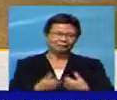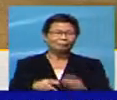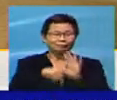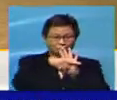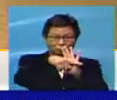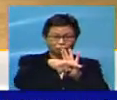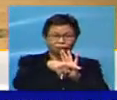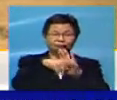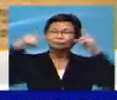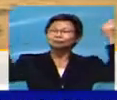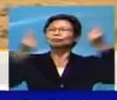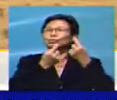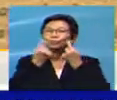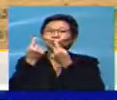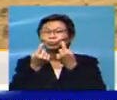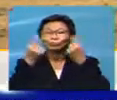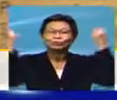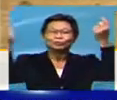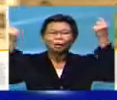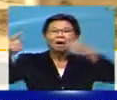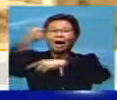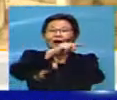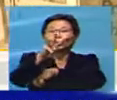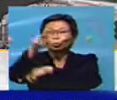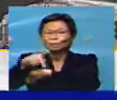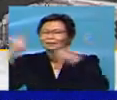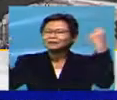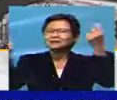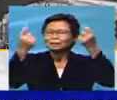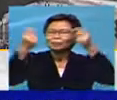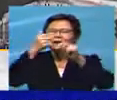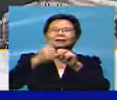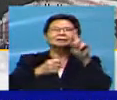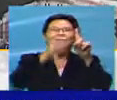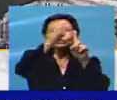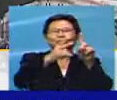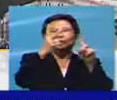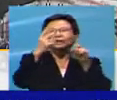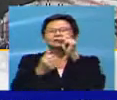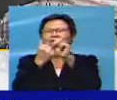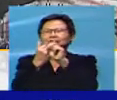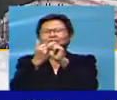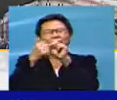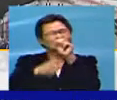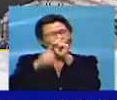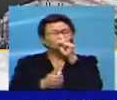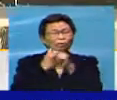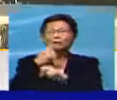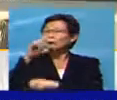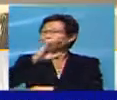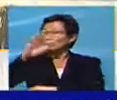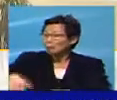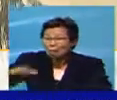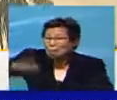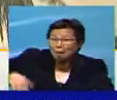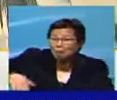juga bersempena sambutan Hari Wilayah Persekutuan yang disambut setiap 1 Februari setiap tahun. Bagi yang belum berkunjung ke